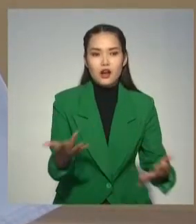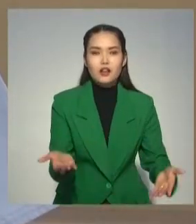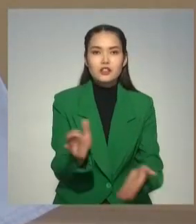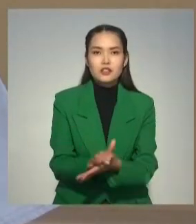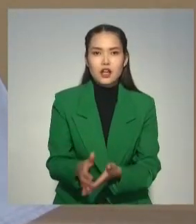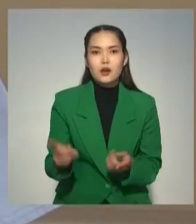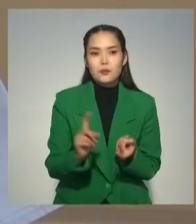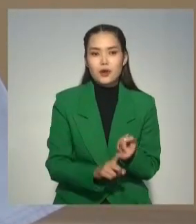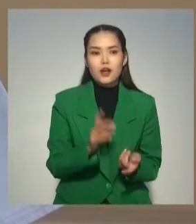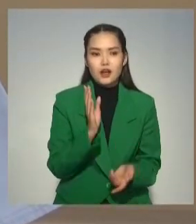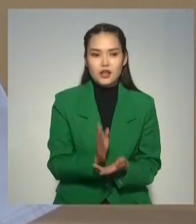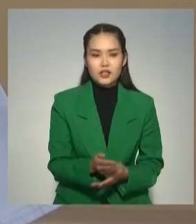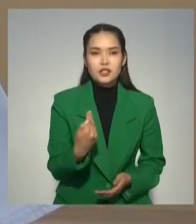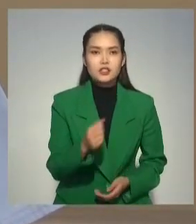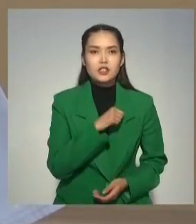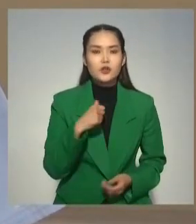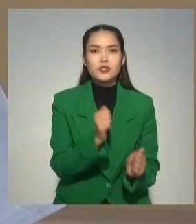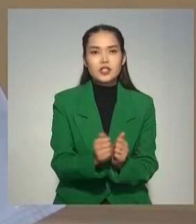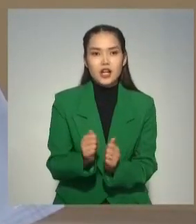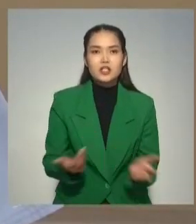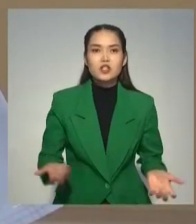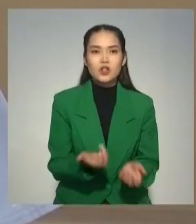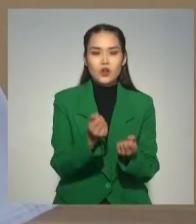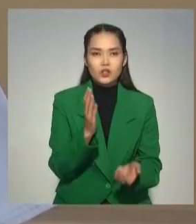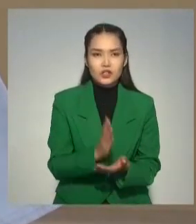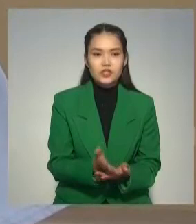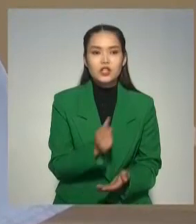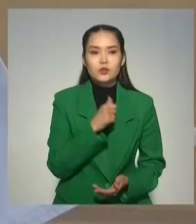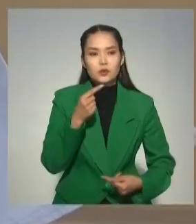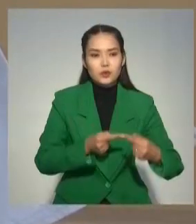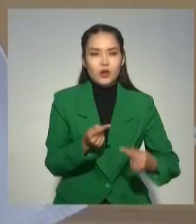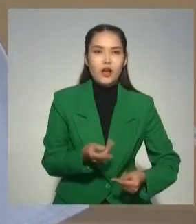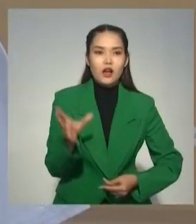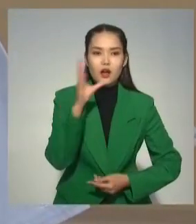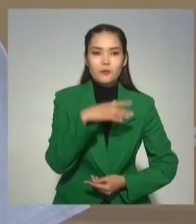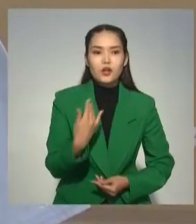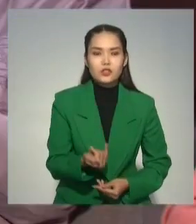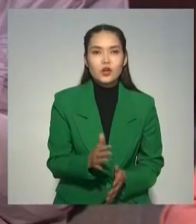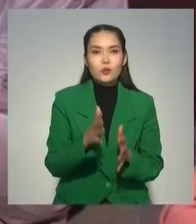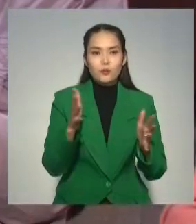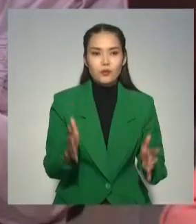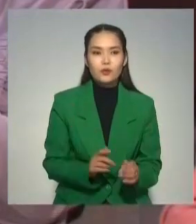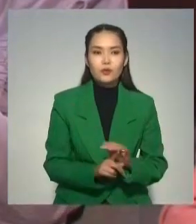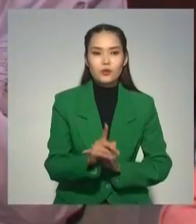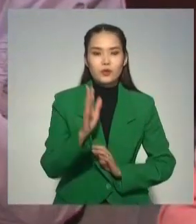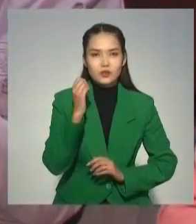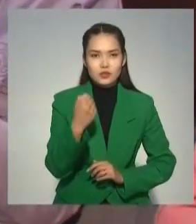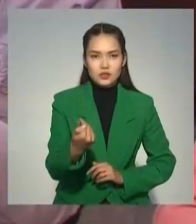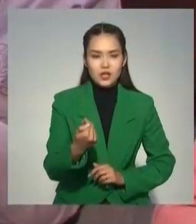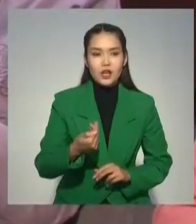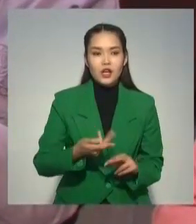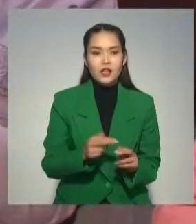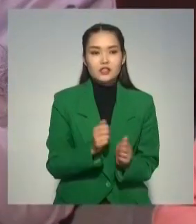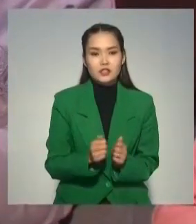болады. Өздерін жалғыз сезінбей, кез келген сәтте қолдайды. Өз тәжірибелерімен бөліседі. Қазір біздің клубта 40-қа жуық адам бар. Әзірге Паркинсон